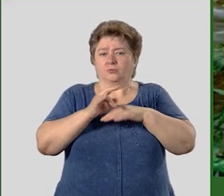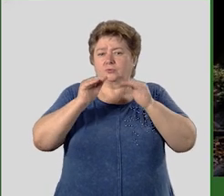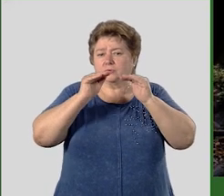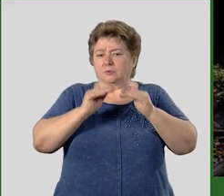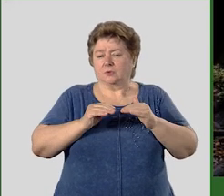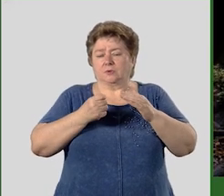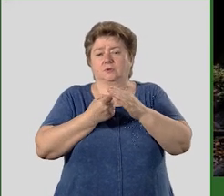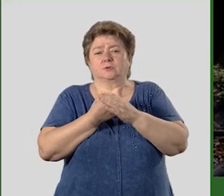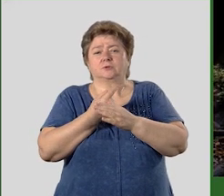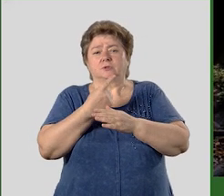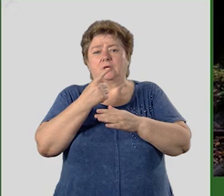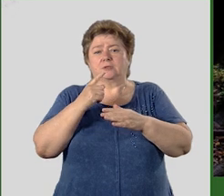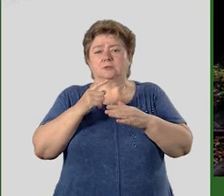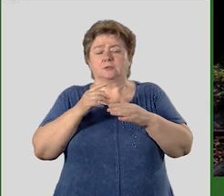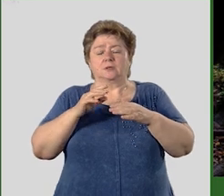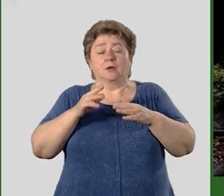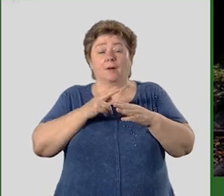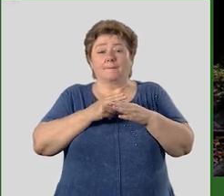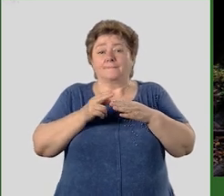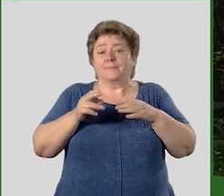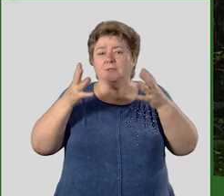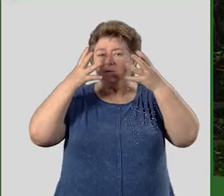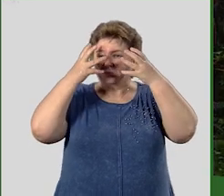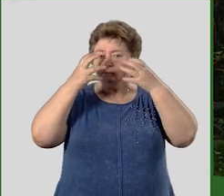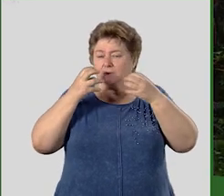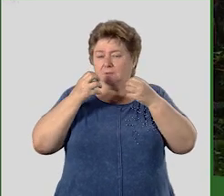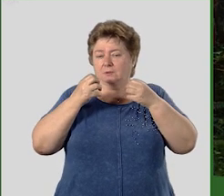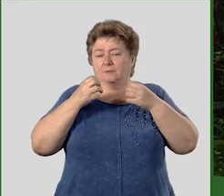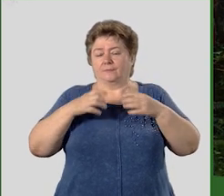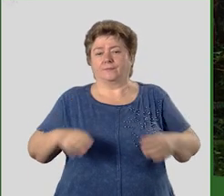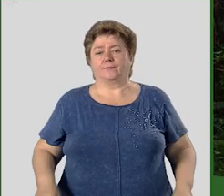широтах наступает сразу, почти без сумерек.